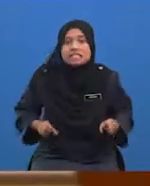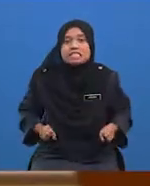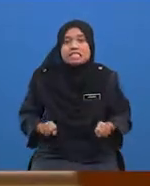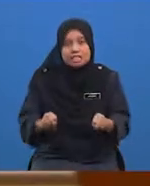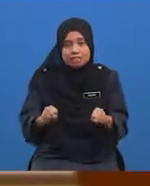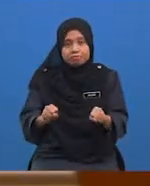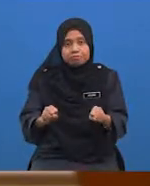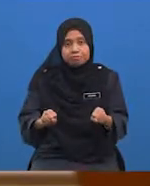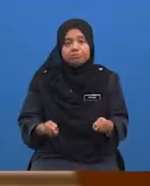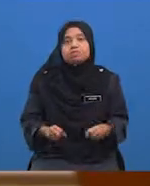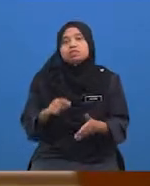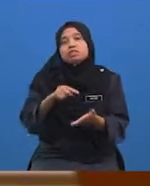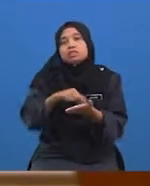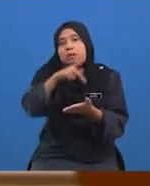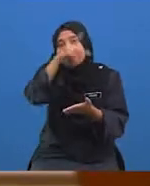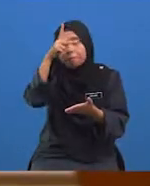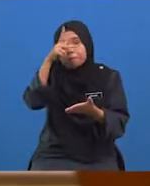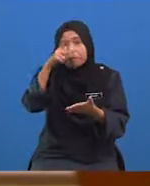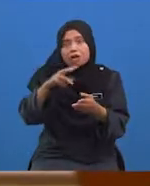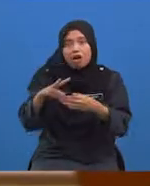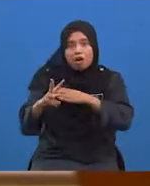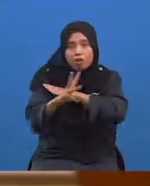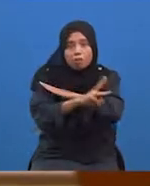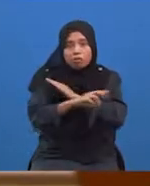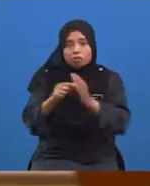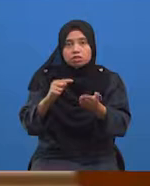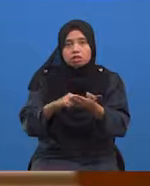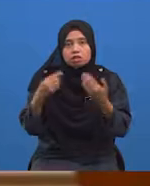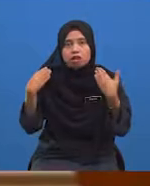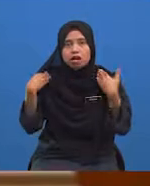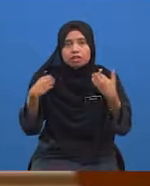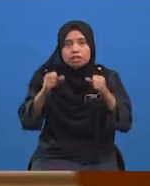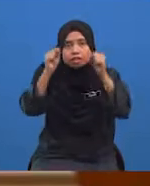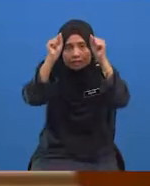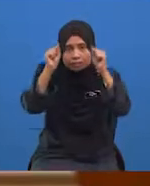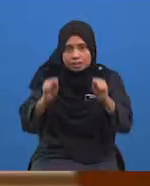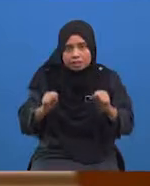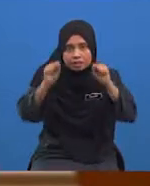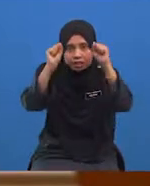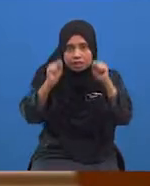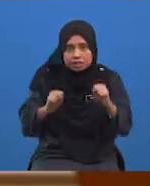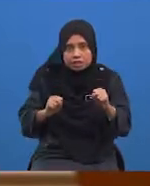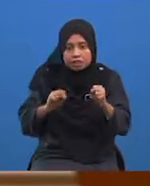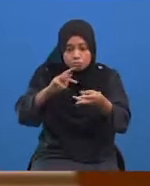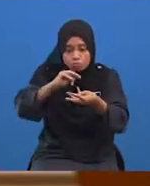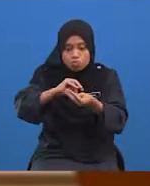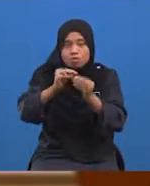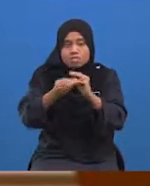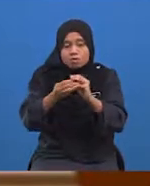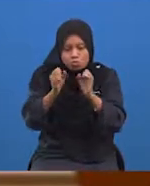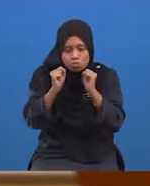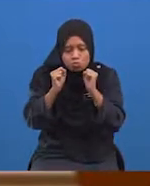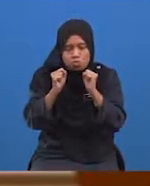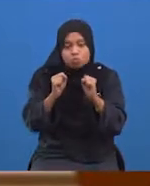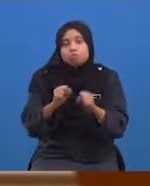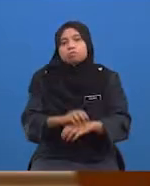Ini kerana kawasan ini terdapat salji yang turun pada musim sejuk.